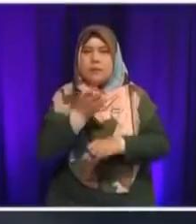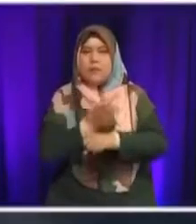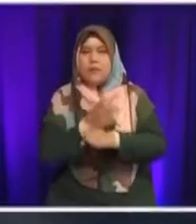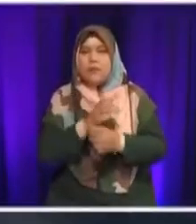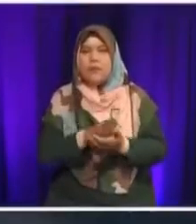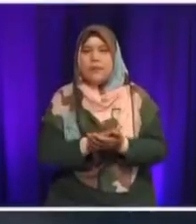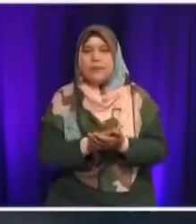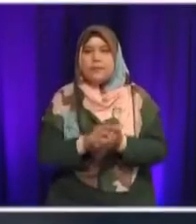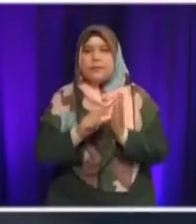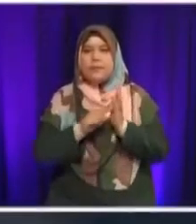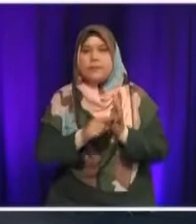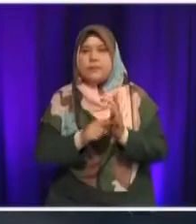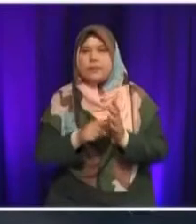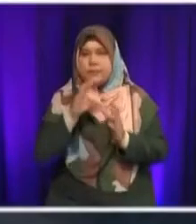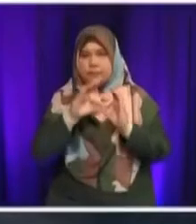dulu